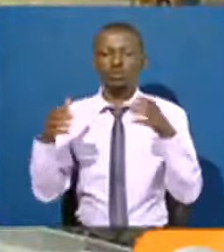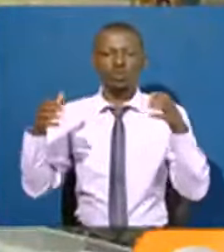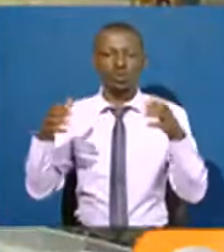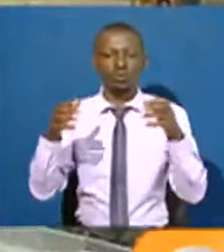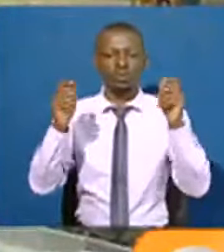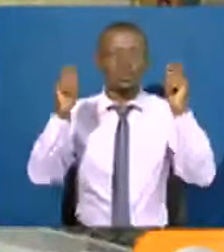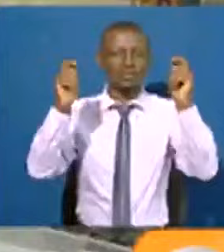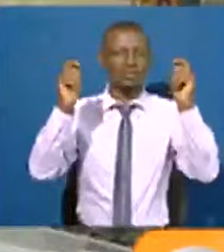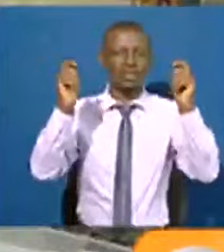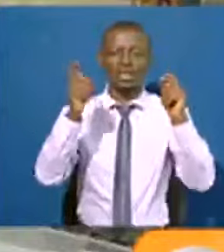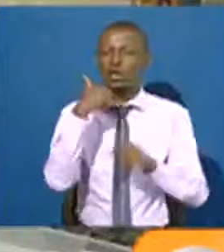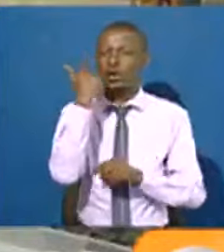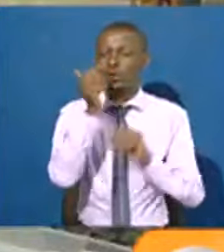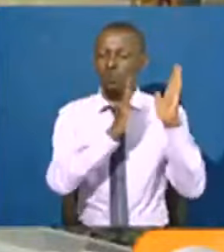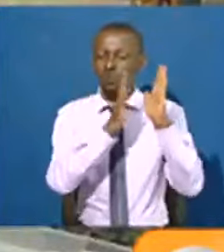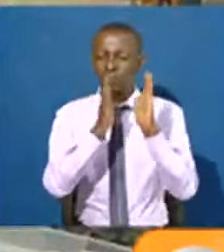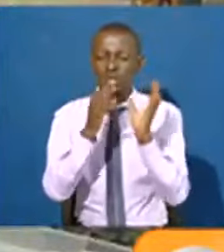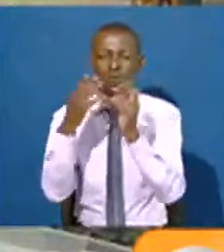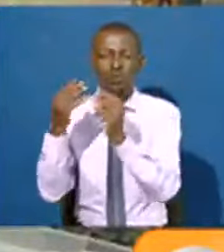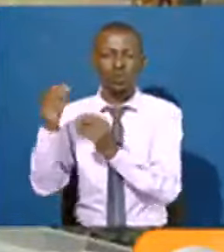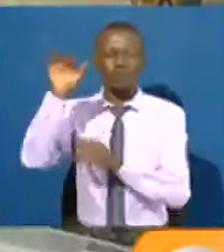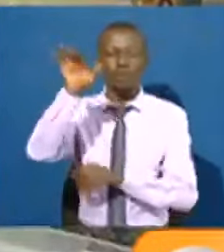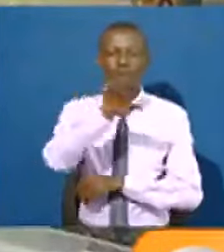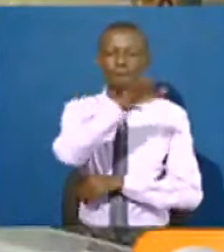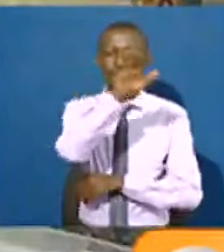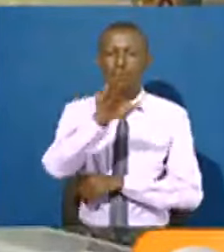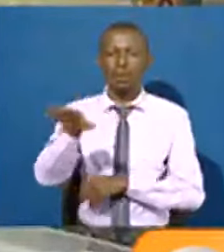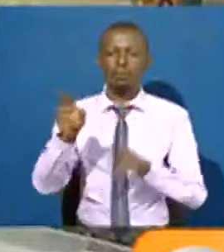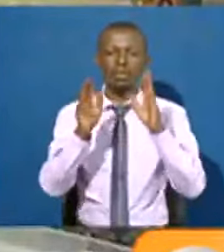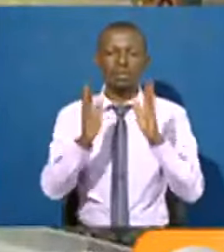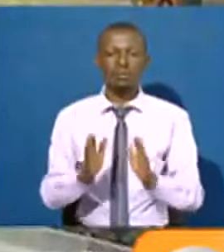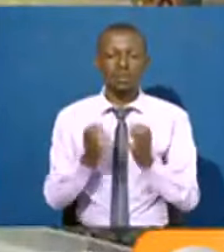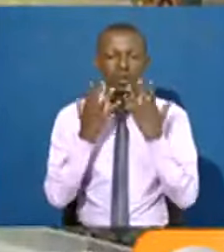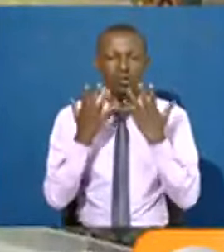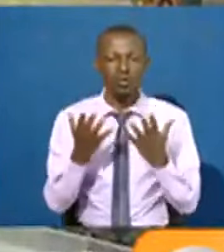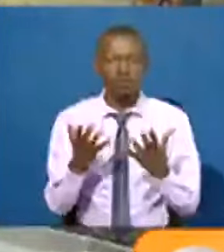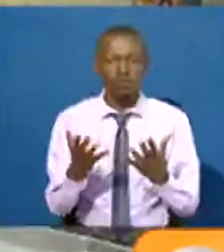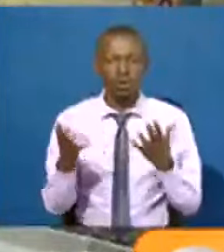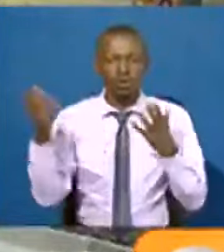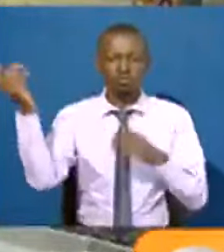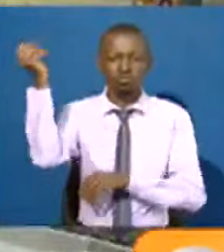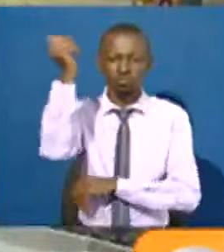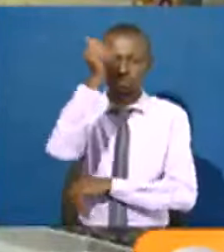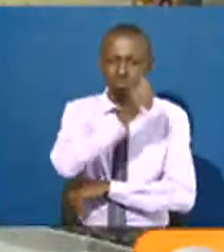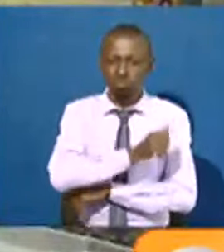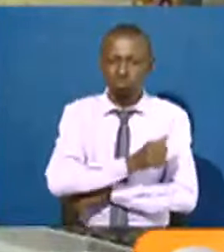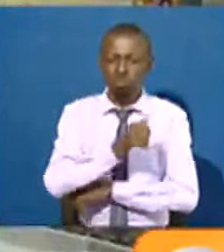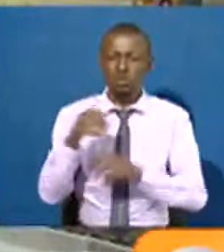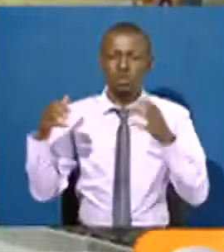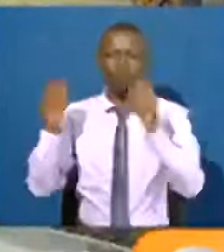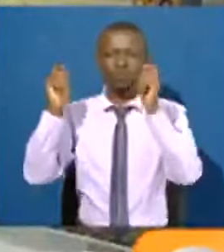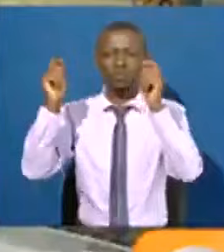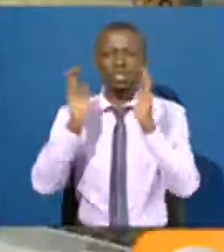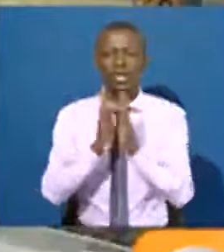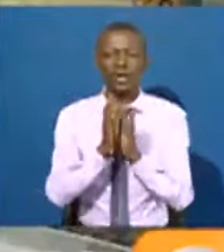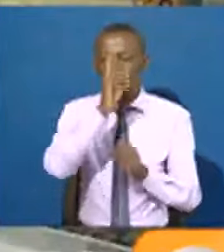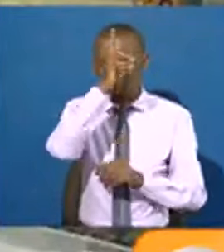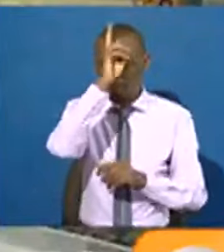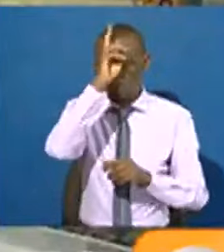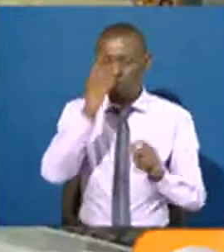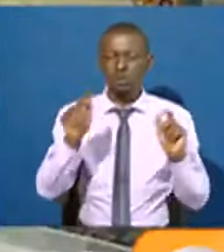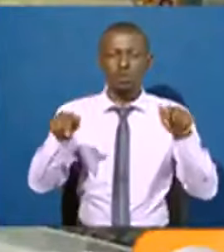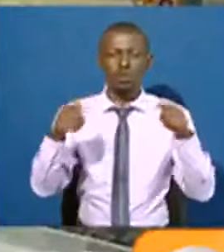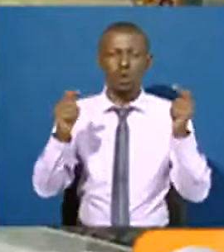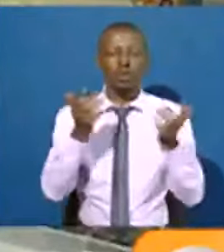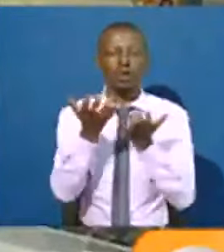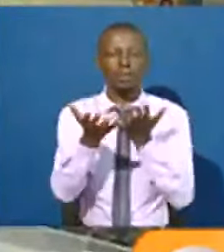hao waliolenga majengo ya bunge. Ben Kirui anaarifu kuhusu kutwa nzima ya zogo kati ya waandamanaji na polisi, huku